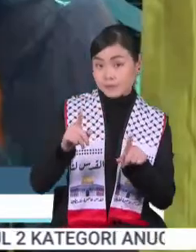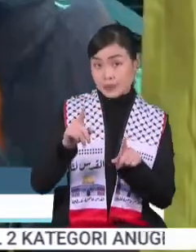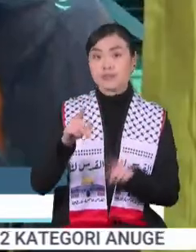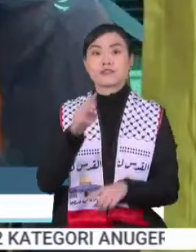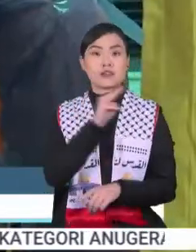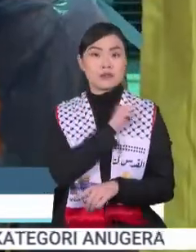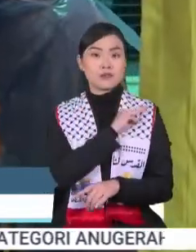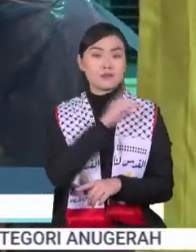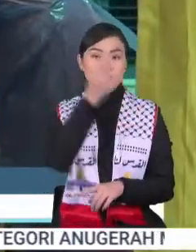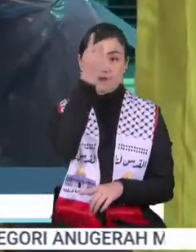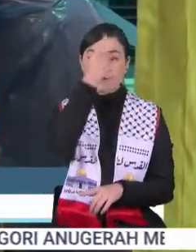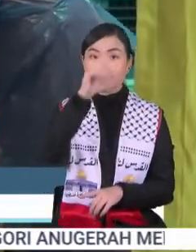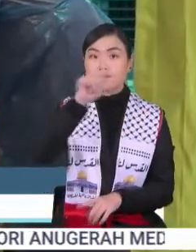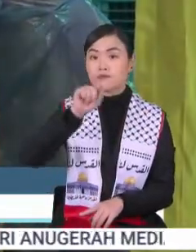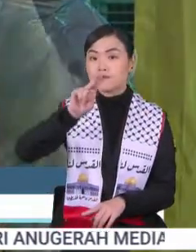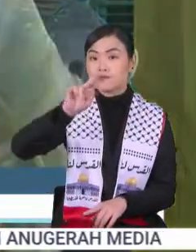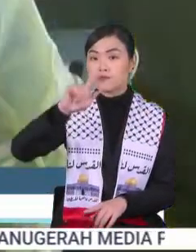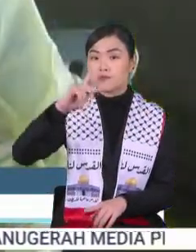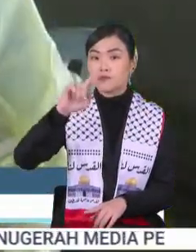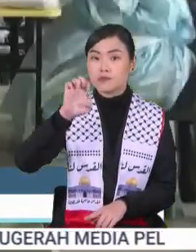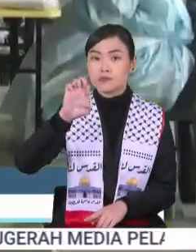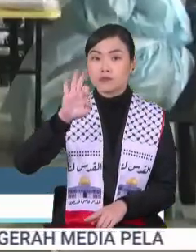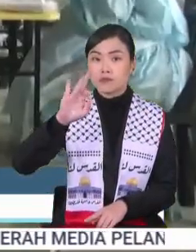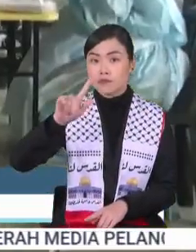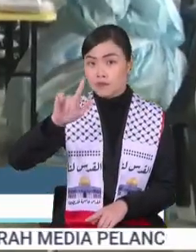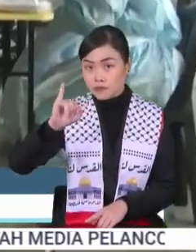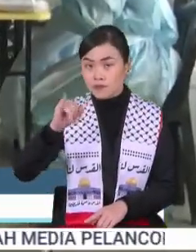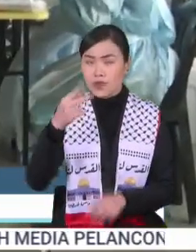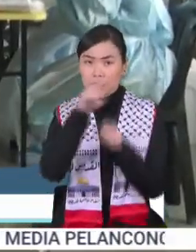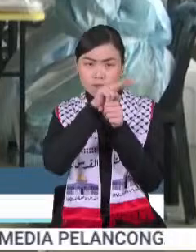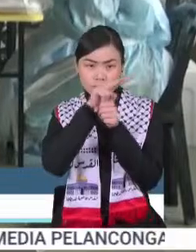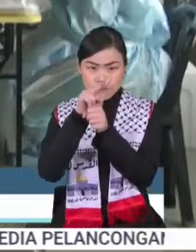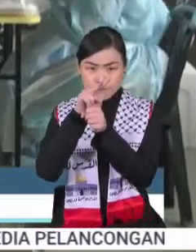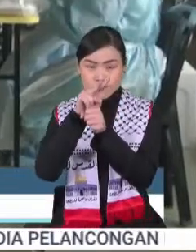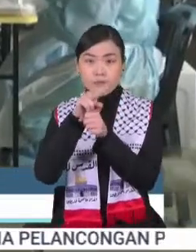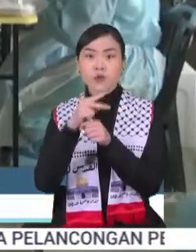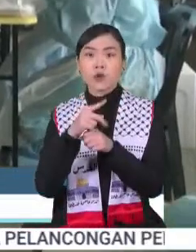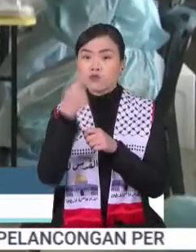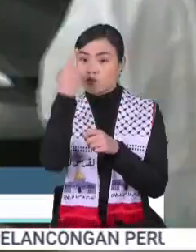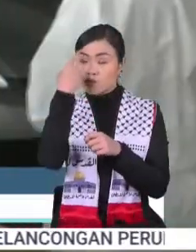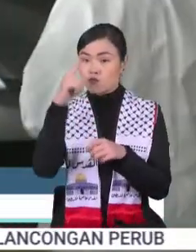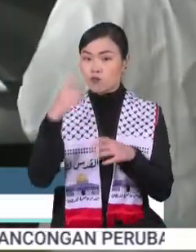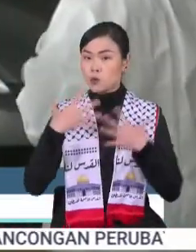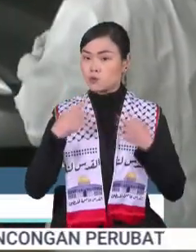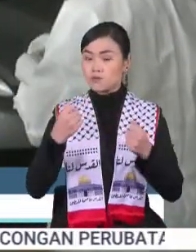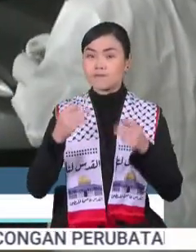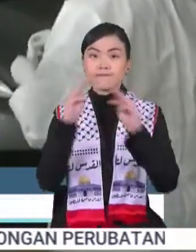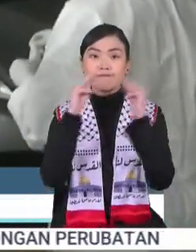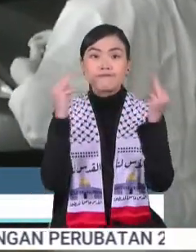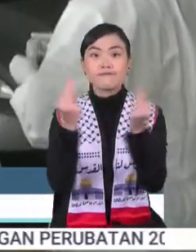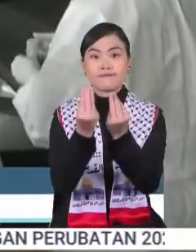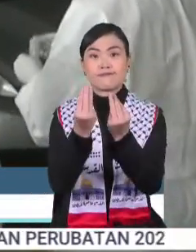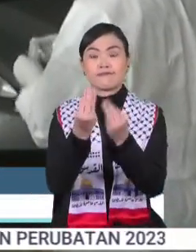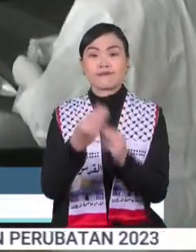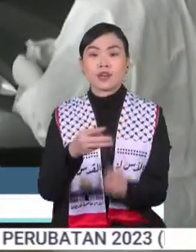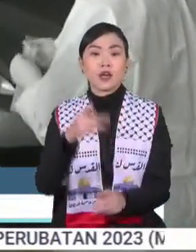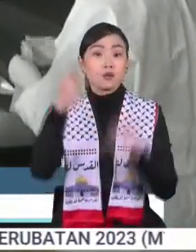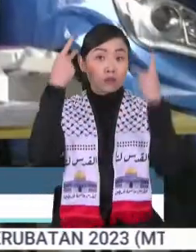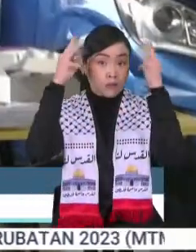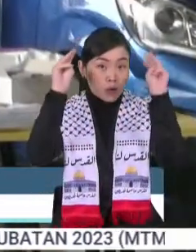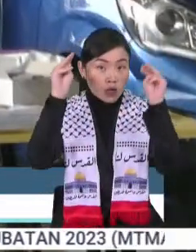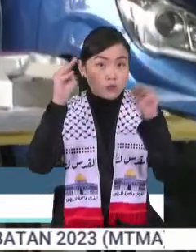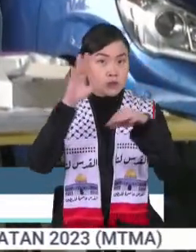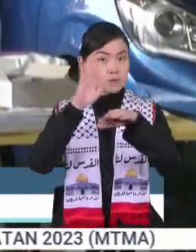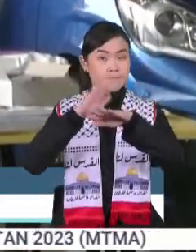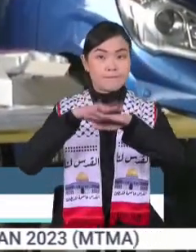menterinya Datuk Seri dr zulkilfi Ahmad sudah diarah membuat pemantauan yang rapi demi kesihatan masyarakat awam Perdana Menteri terut menasihati orang